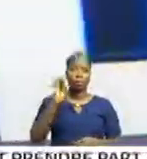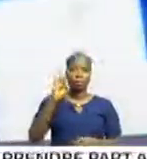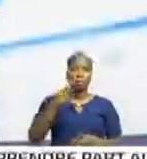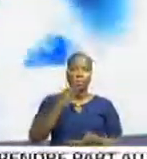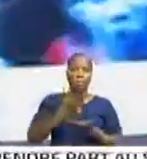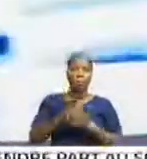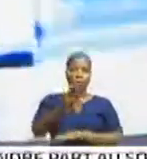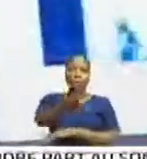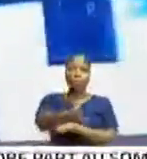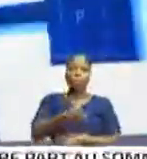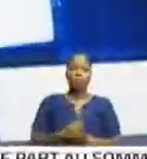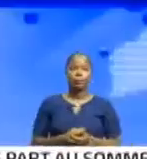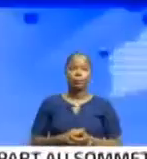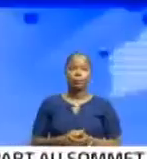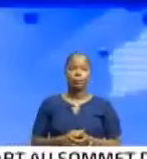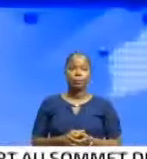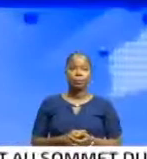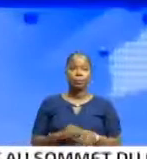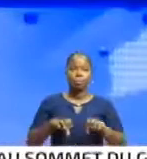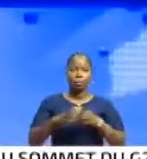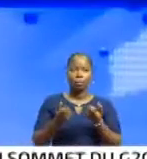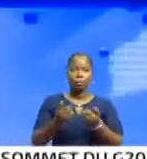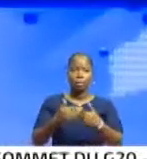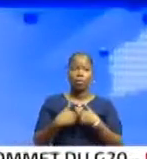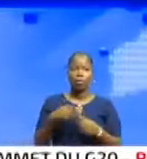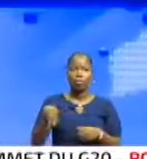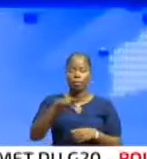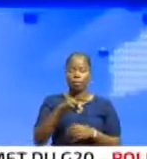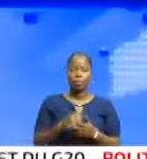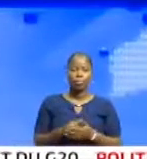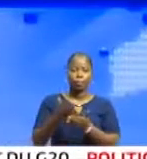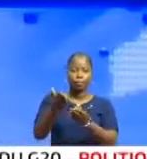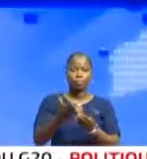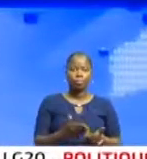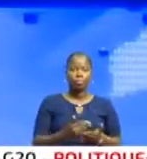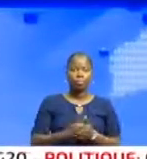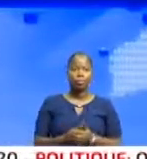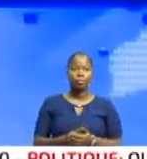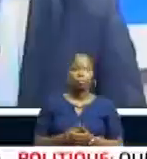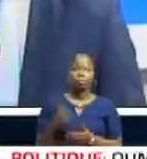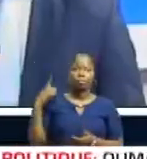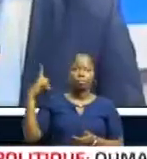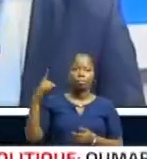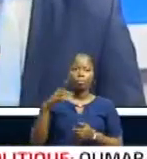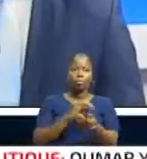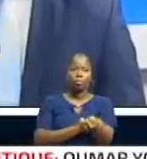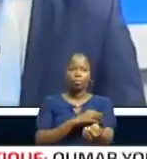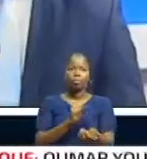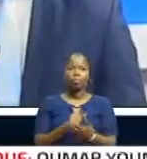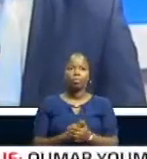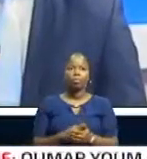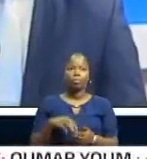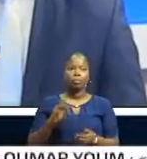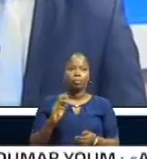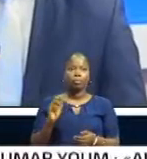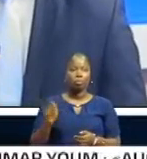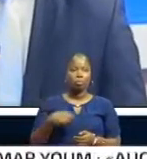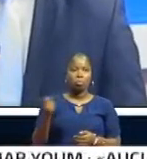bonsoir alors comment avez vous accueilli la radiation de votre leader ce mal son cours normalement